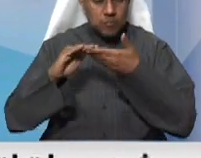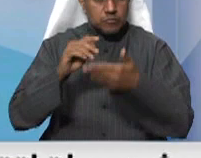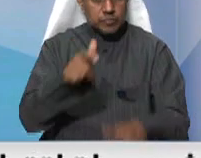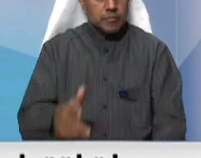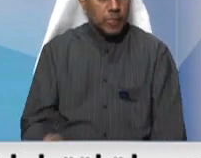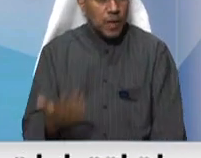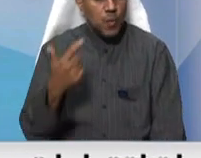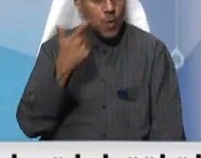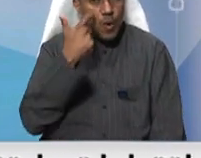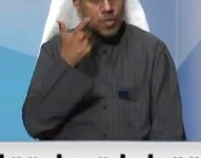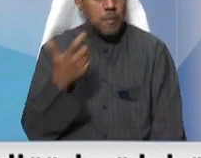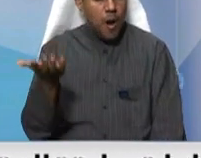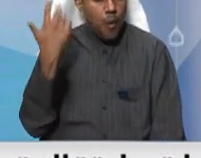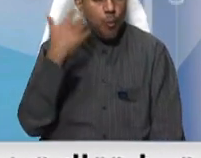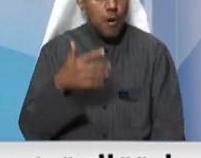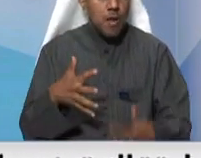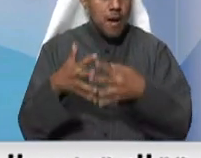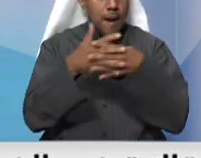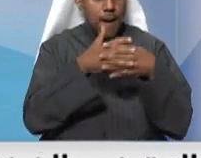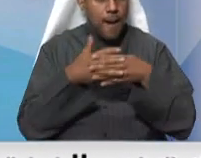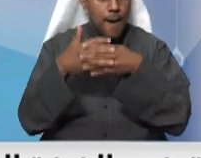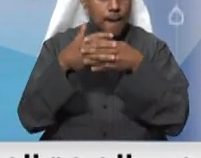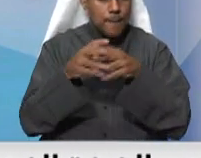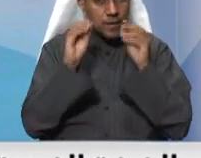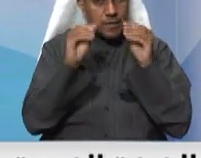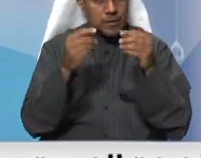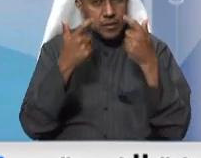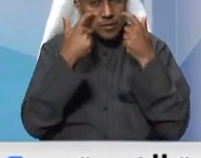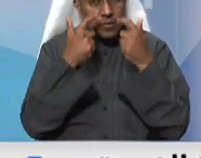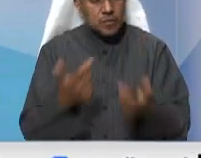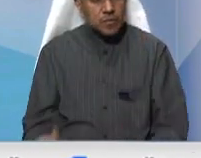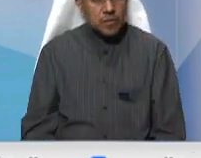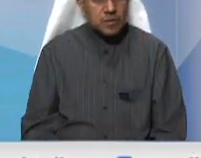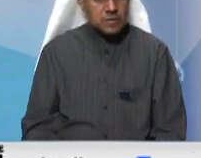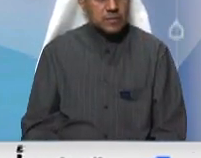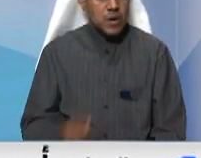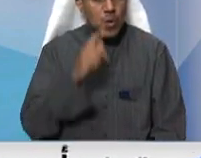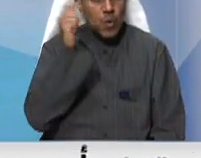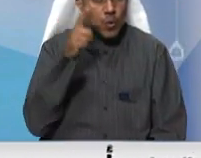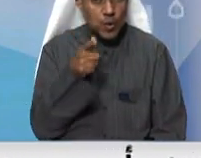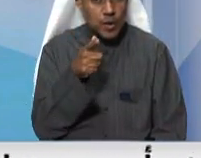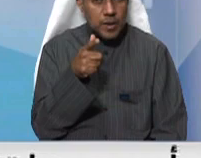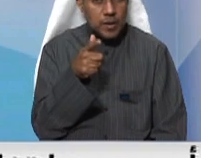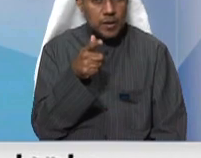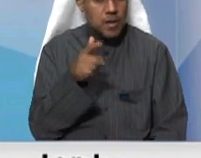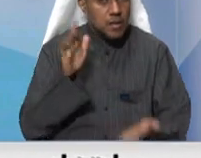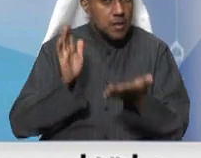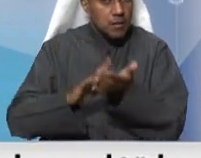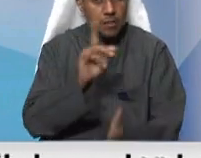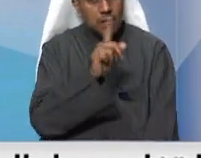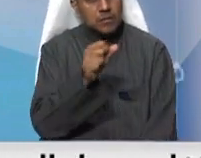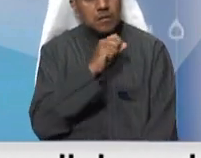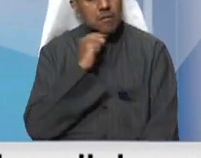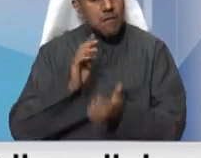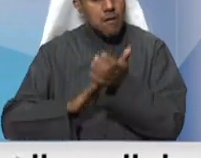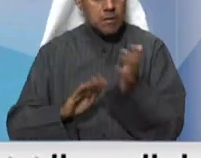الأمريكية والتحذيرات الأطلسية من نفاذ الذخيرة الأوكرانية، لأنها مسألة